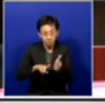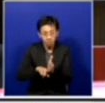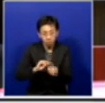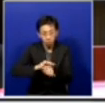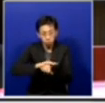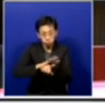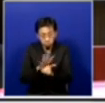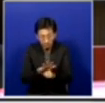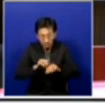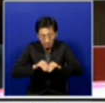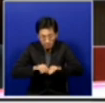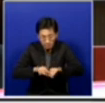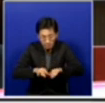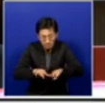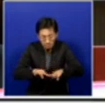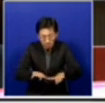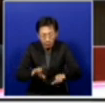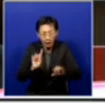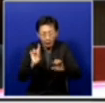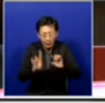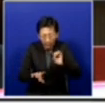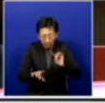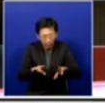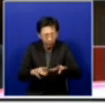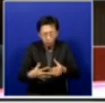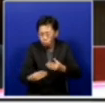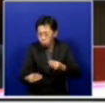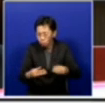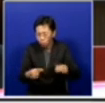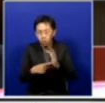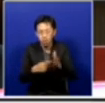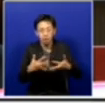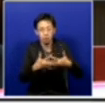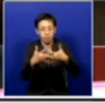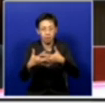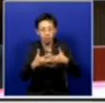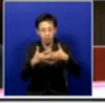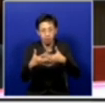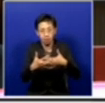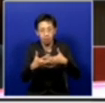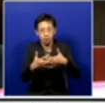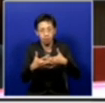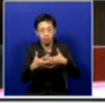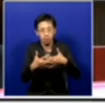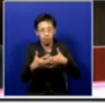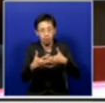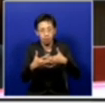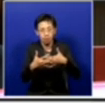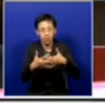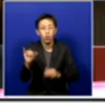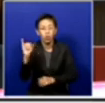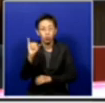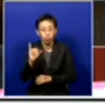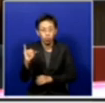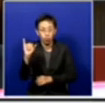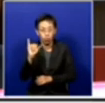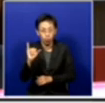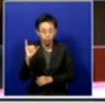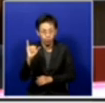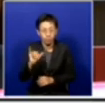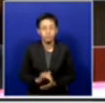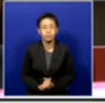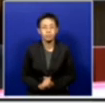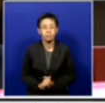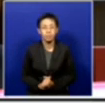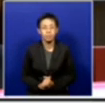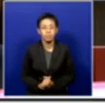โรครุนแรงในระดับสูงเช่นสหรัฐอเมริกาทวีปยุโรปซึ่งล้วนแล้ว